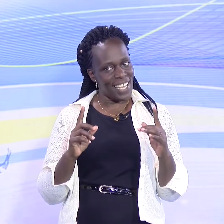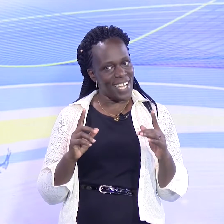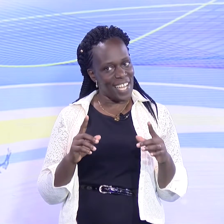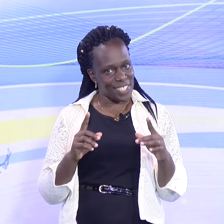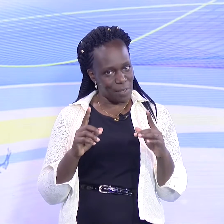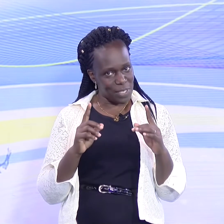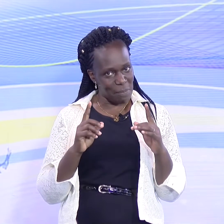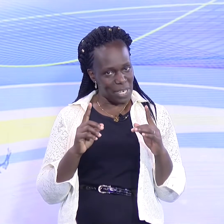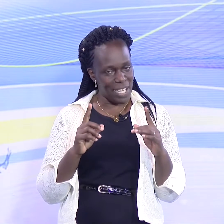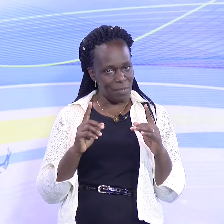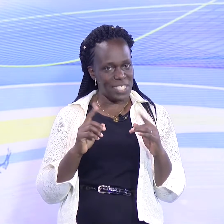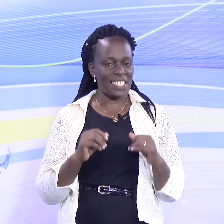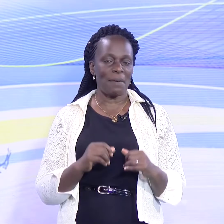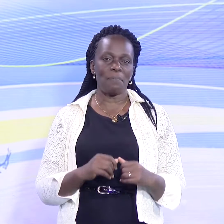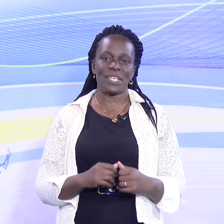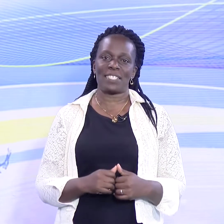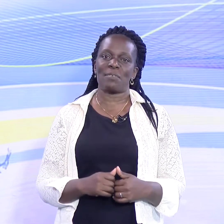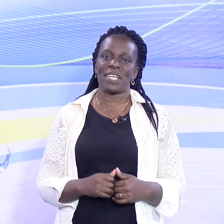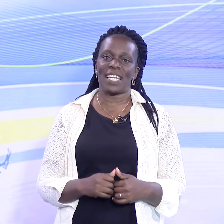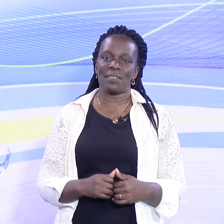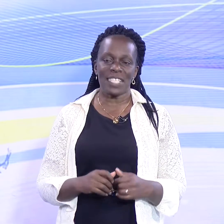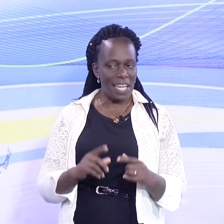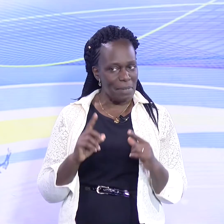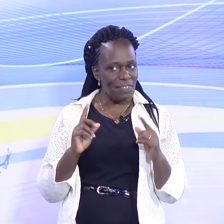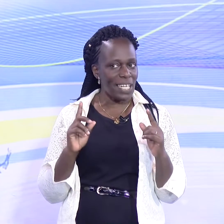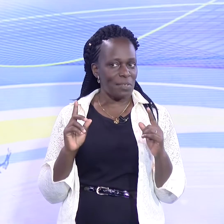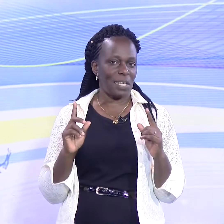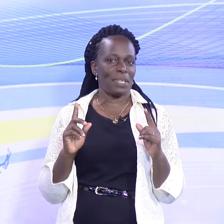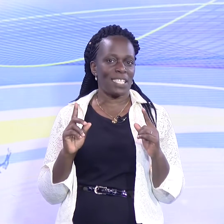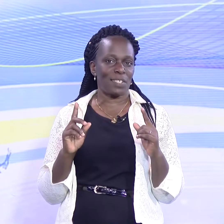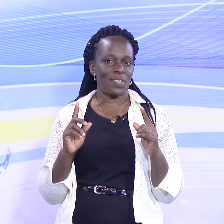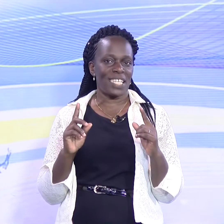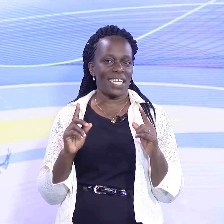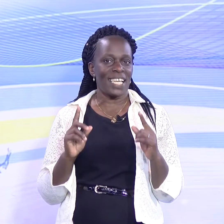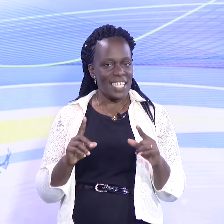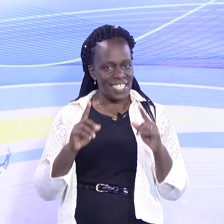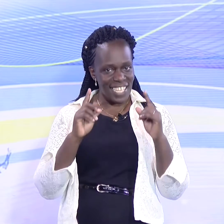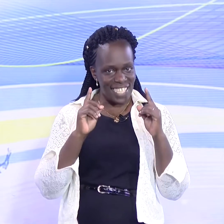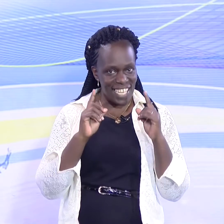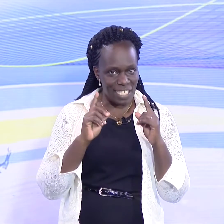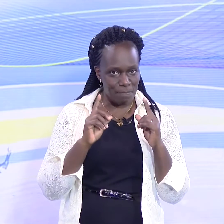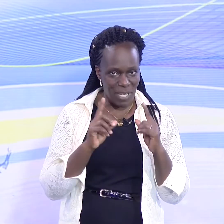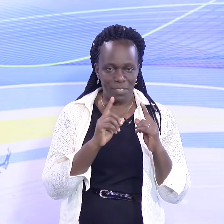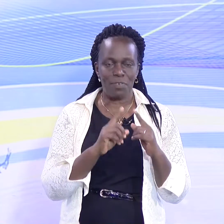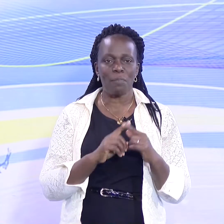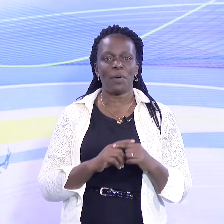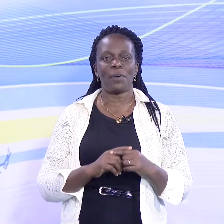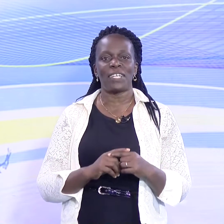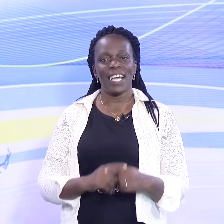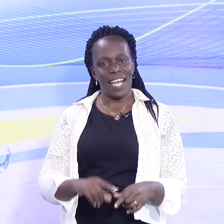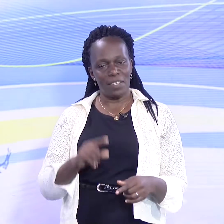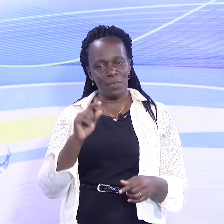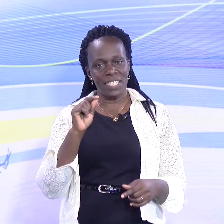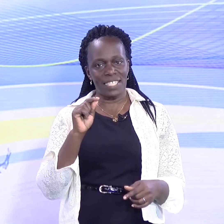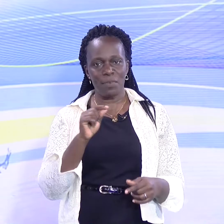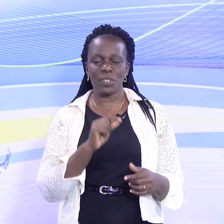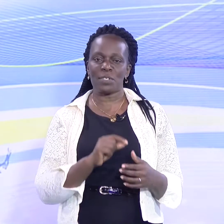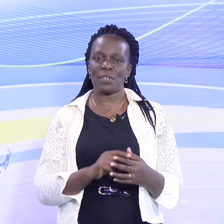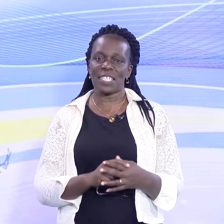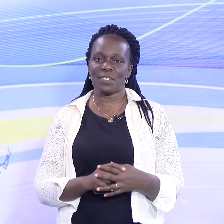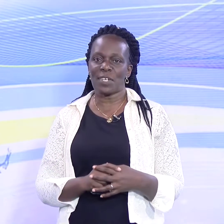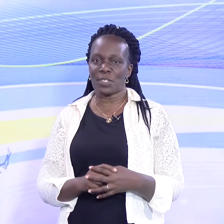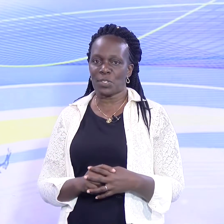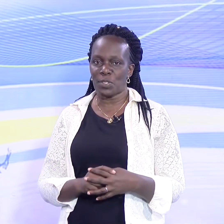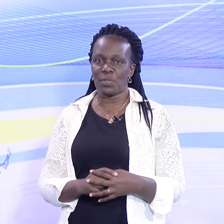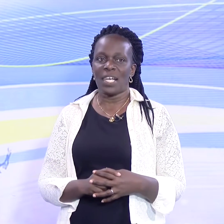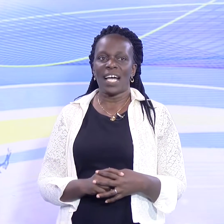Bwana atakutembelea kwa njia mpya siku ya leo. Si kama vile alikutembelea siku nyingine. Just expect from God and you will see what God